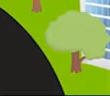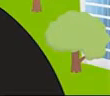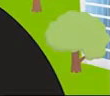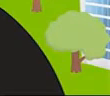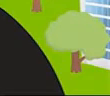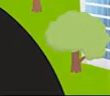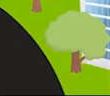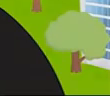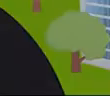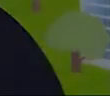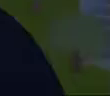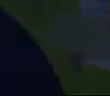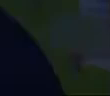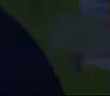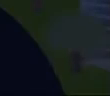boruvchi reja degani.